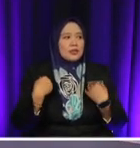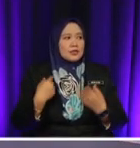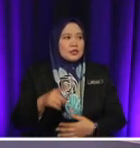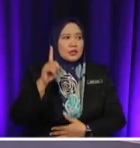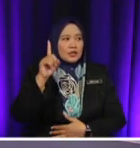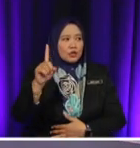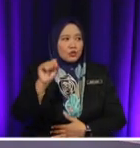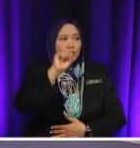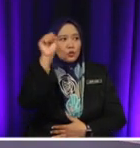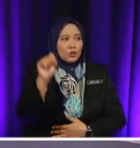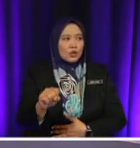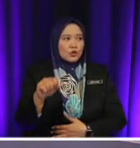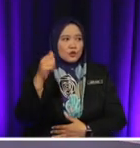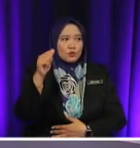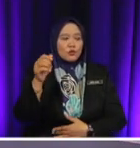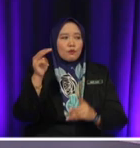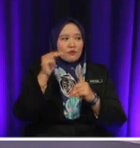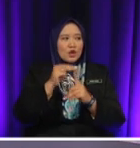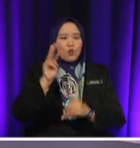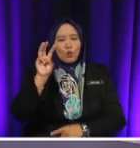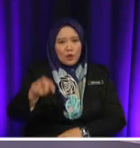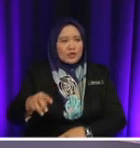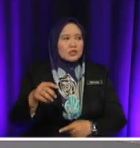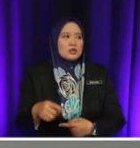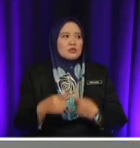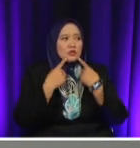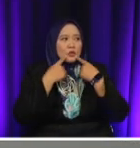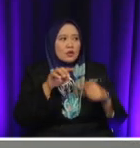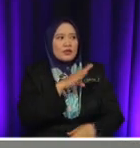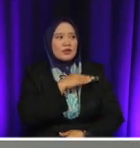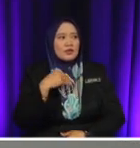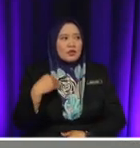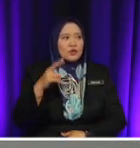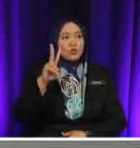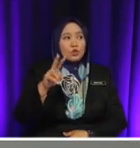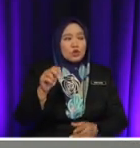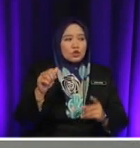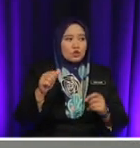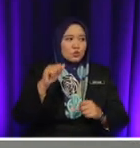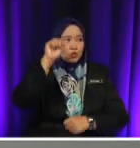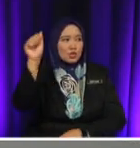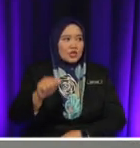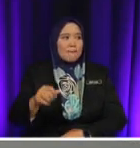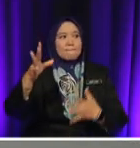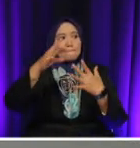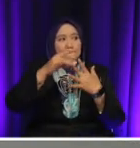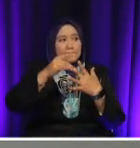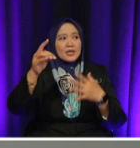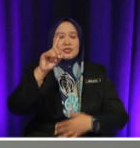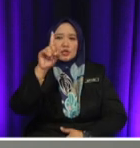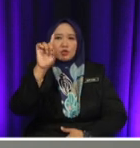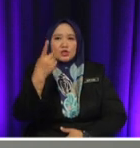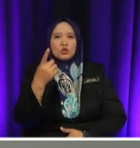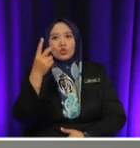30 minit dan soalan ini adalah soalan subjektif berjumlah markahnya adalah 80 markah okey kita